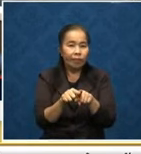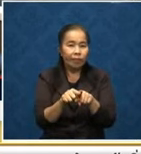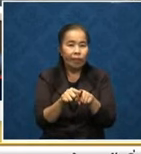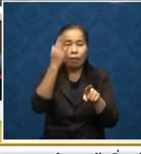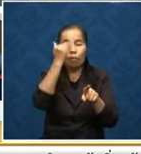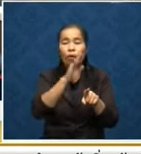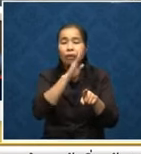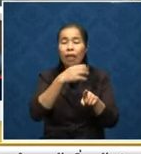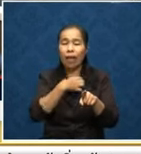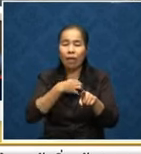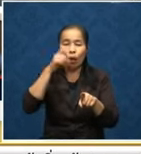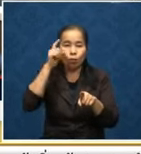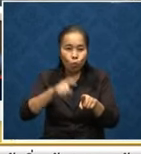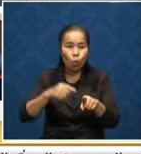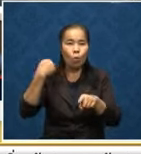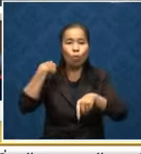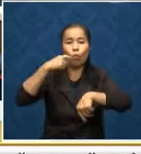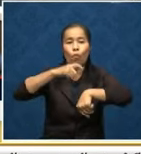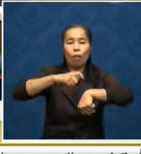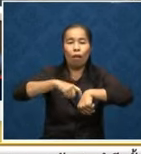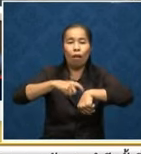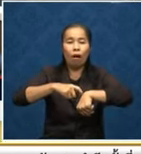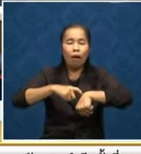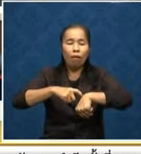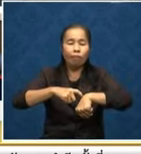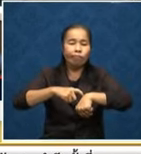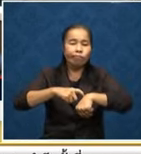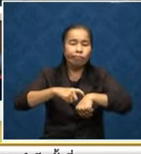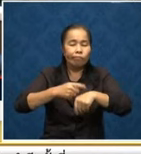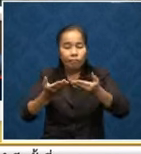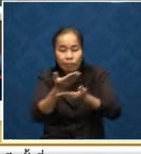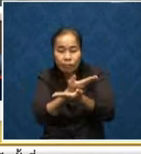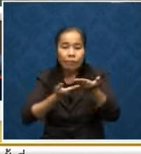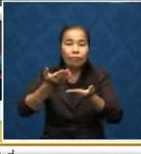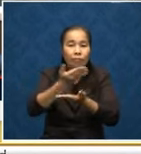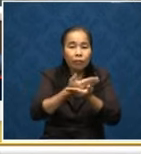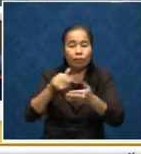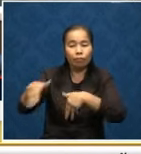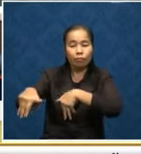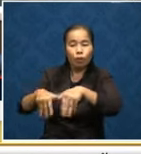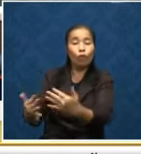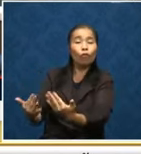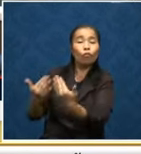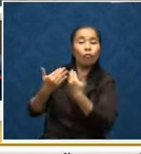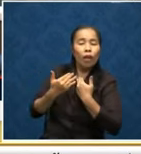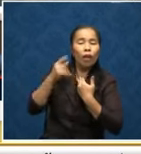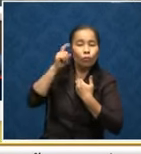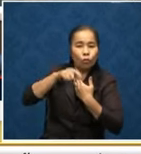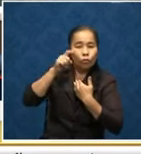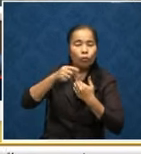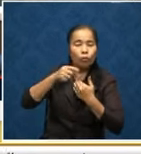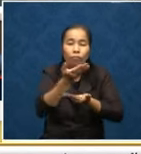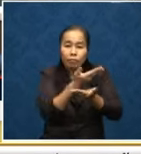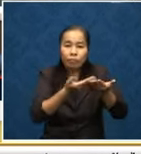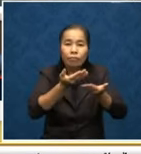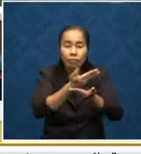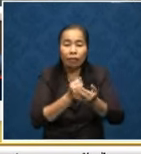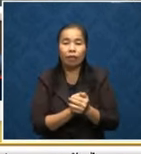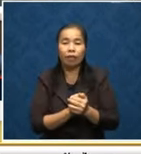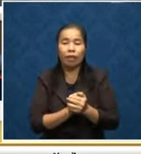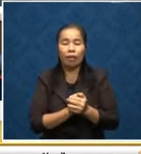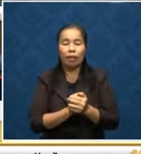จะมีการดําเนินการในการปรึกษาหารือแต่สิ่งหนึ่งที่ผมอยากที่จะเสนอท่านประธานก็คือว่าอาจจะเป็นเรื่องของการดําเนิน